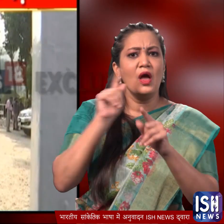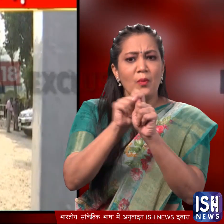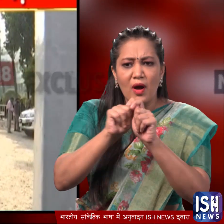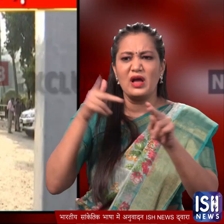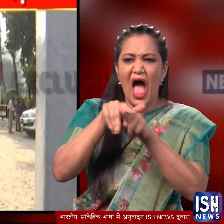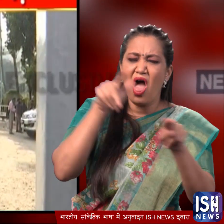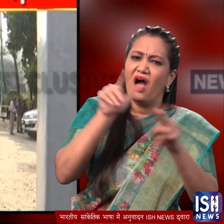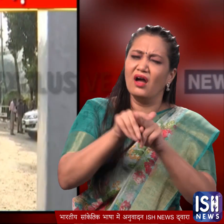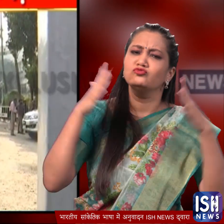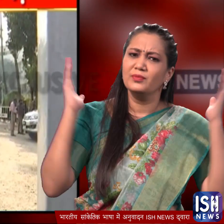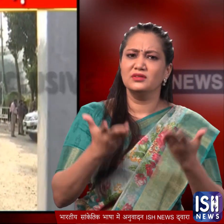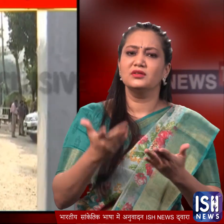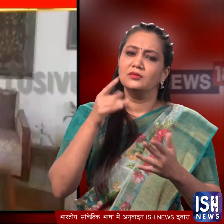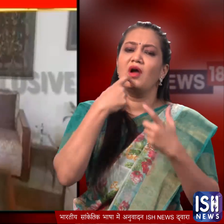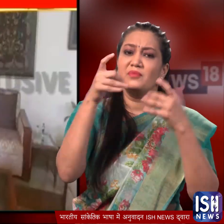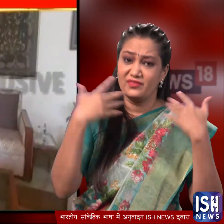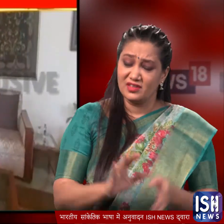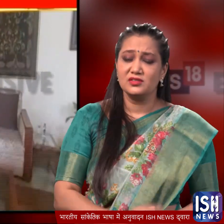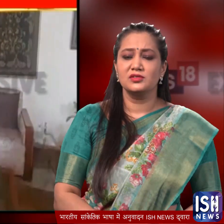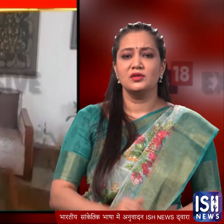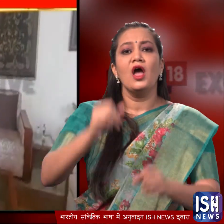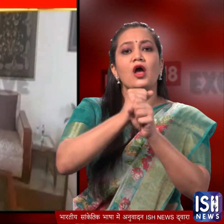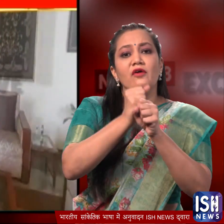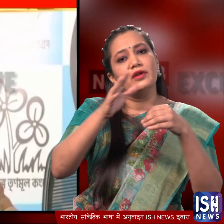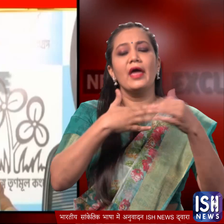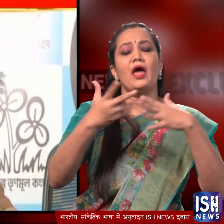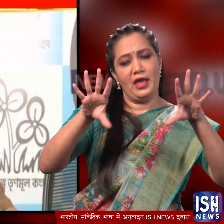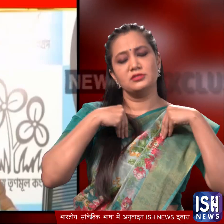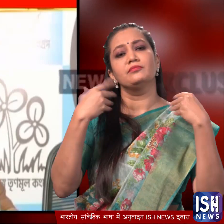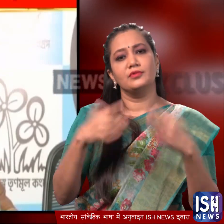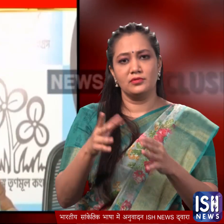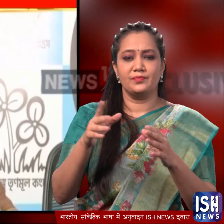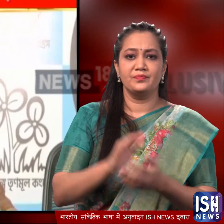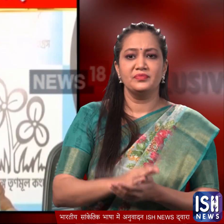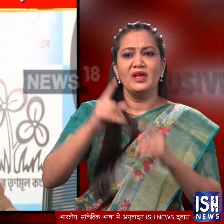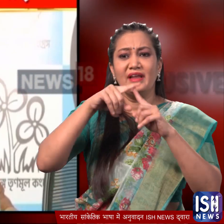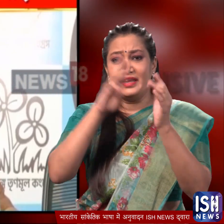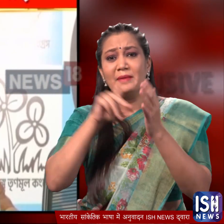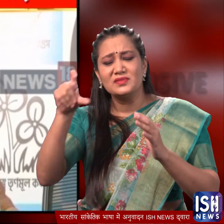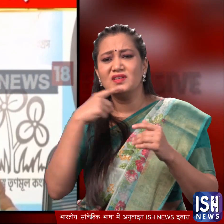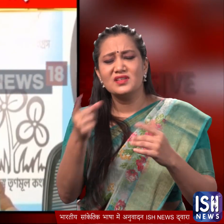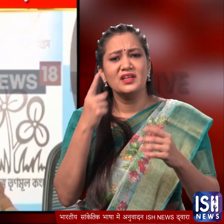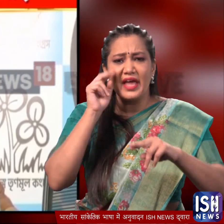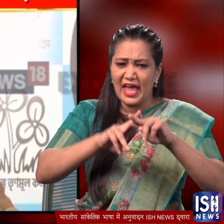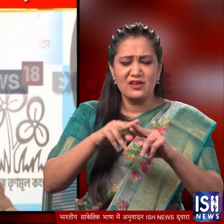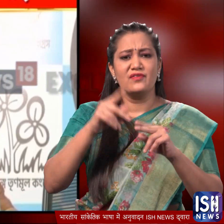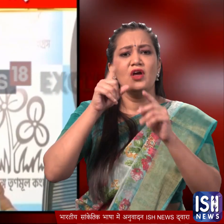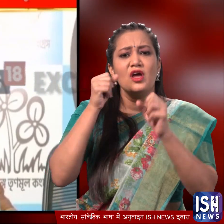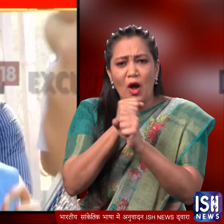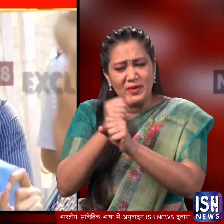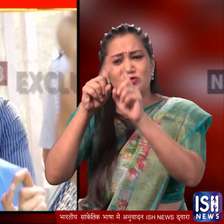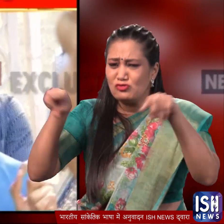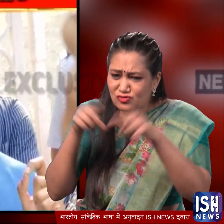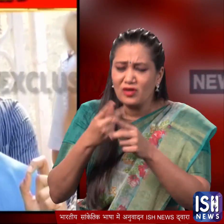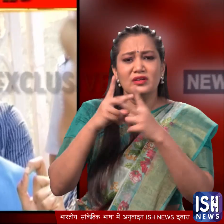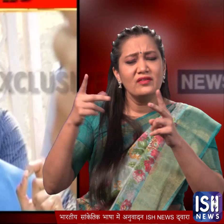उन्हें काम करने नहीं दिया जा रहा था। राज्यपाल ने उनका इस्तीफा स्वीकार भी कर लिया, लेकिन टीएमसी ने पलटवार करते हुए कहा कि अगर सरकार में कुछ